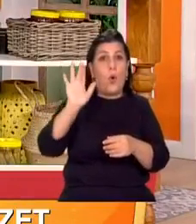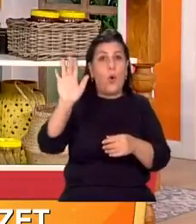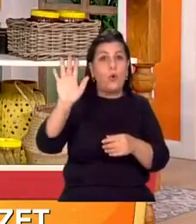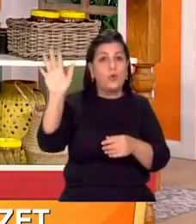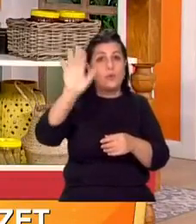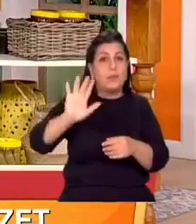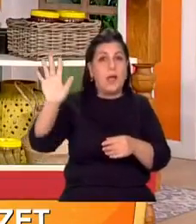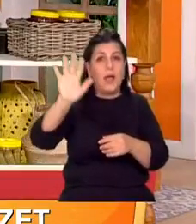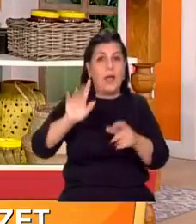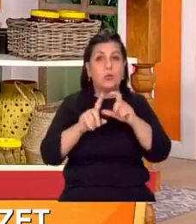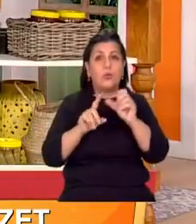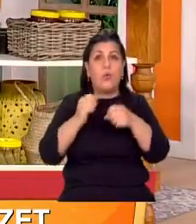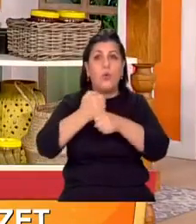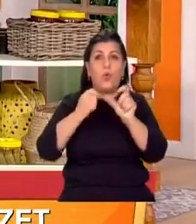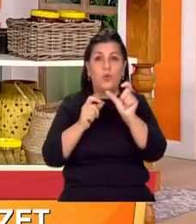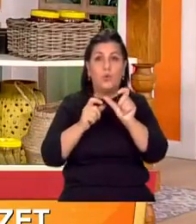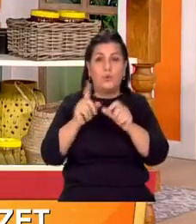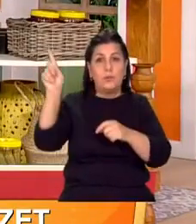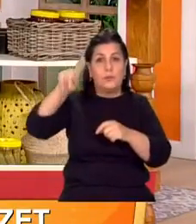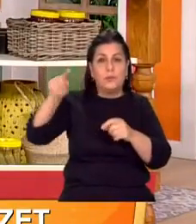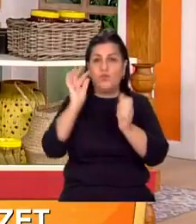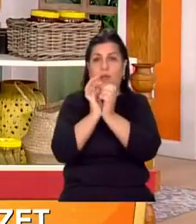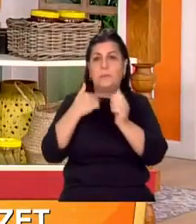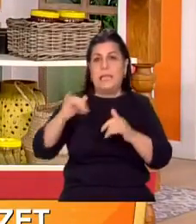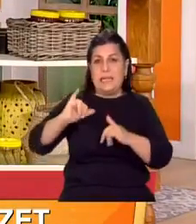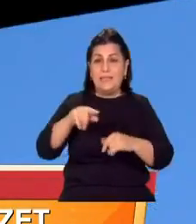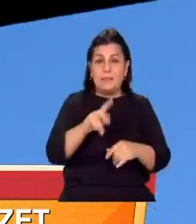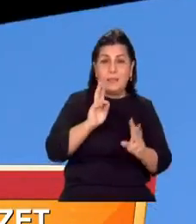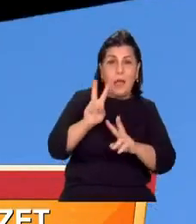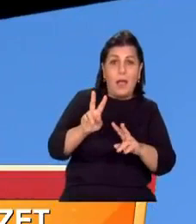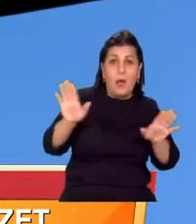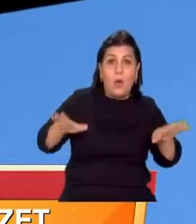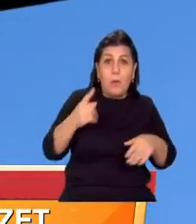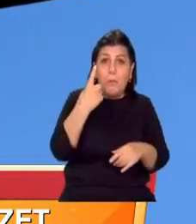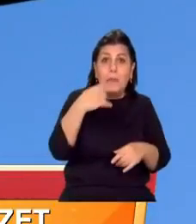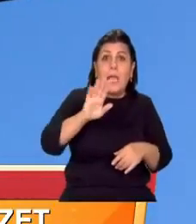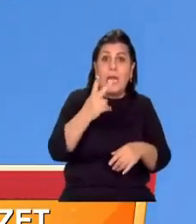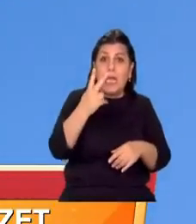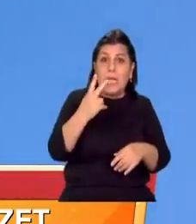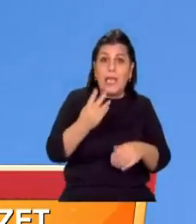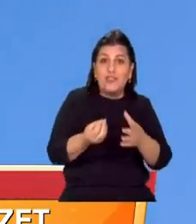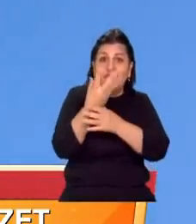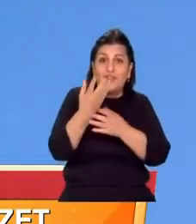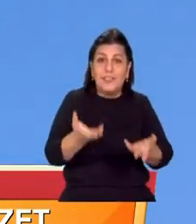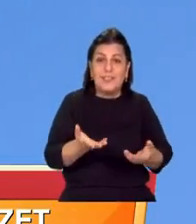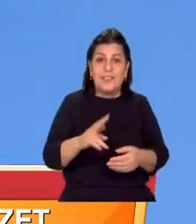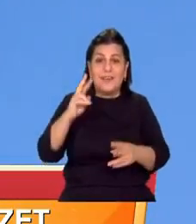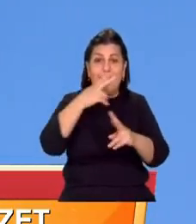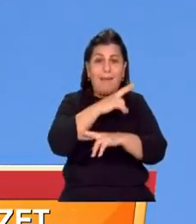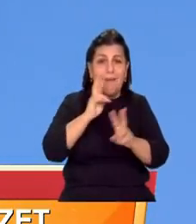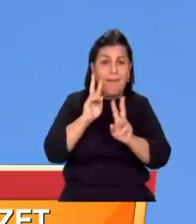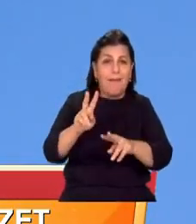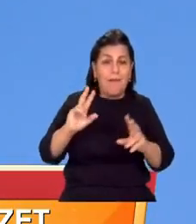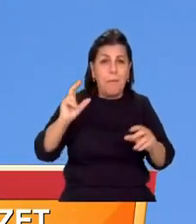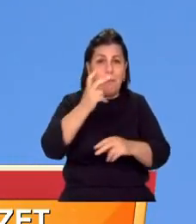Bunlar 1-2 güvercin kuşlar gördünüz mü Bu ip birisini Bir de rengini